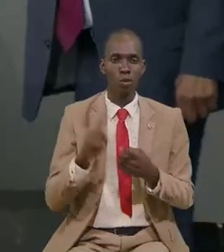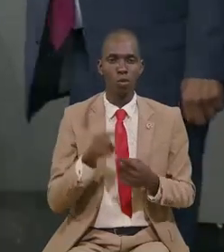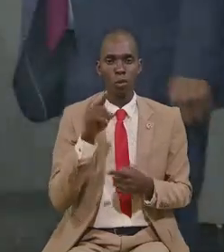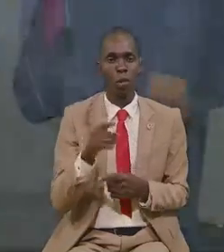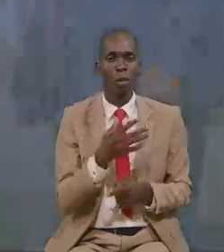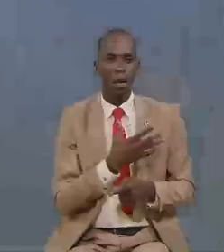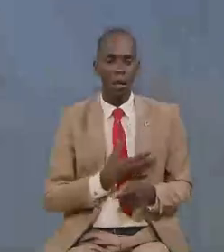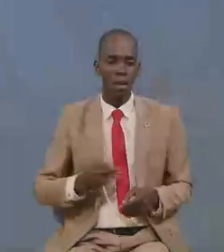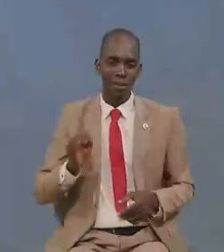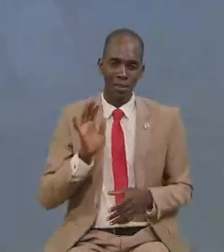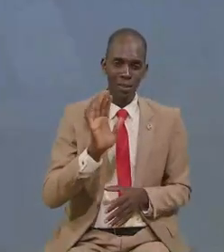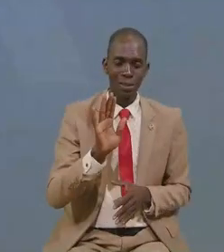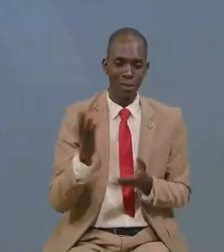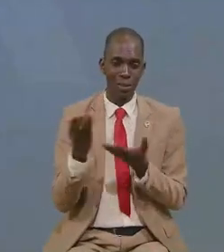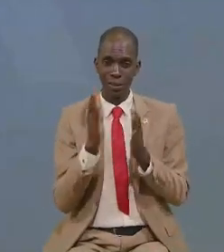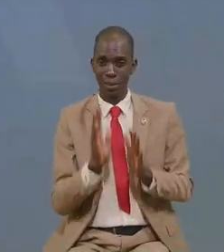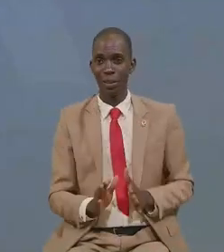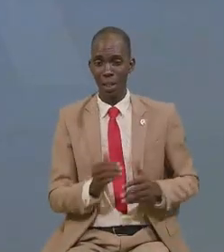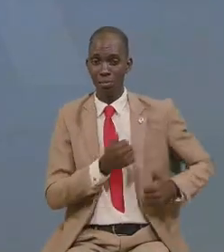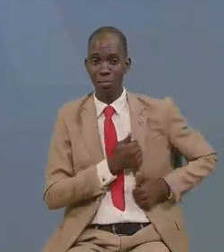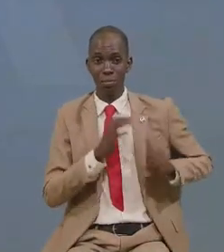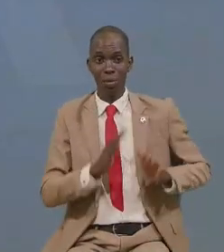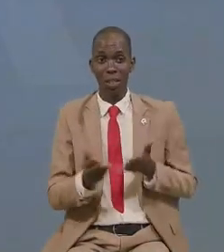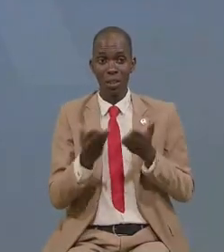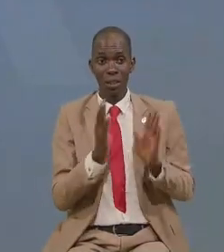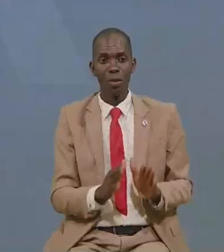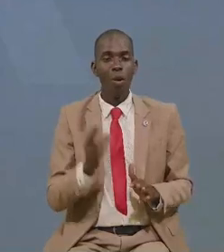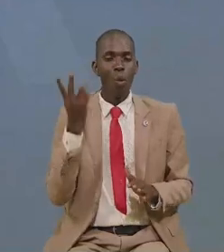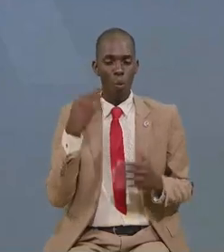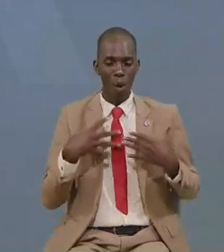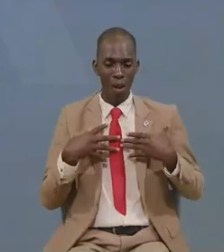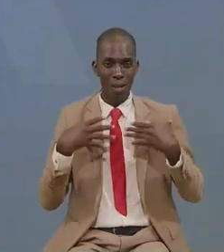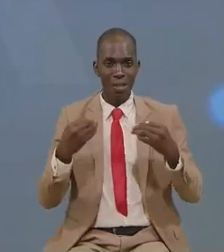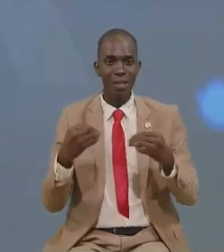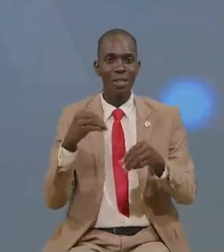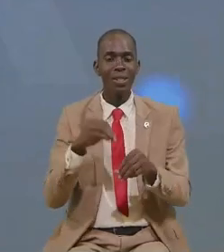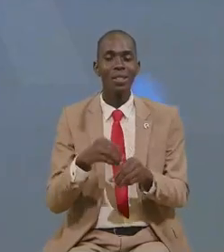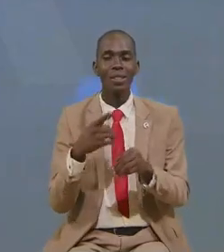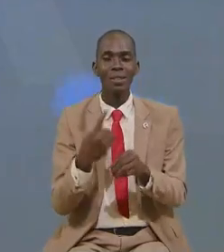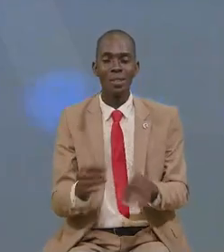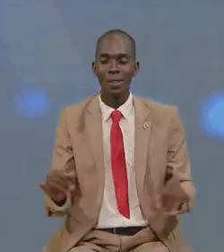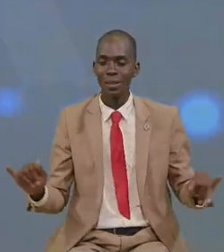Et le serviteur fut guéri à l'heure même.